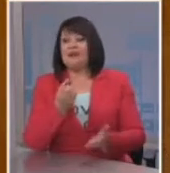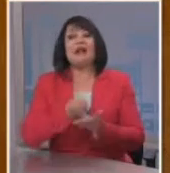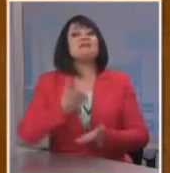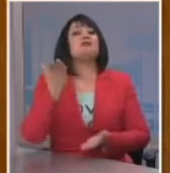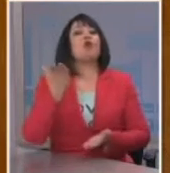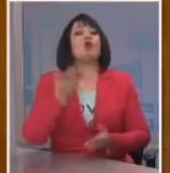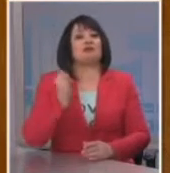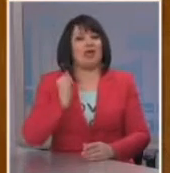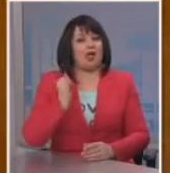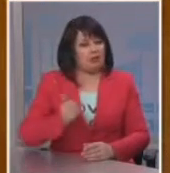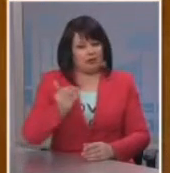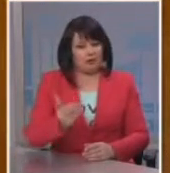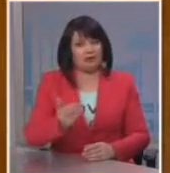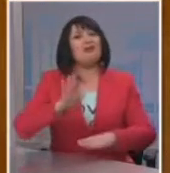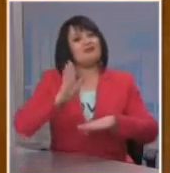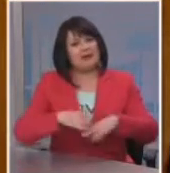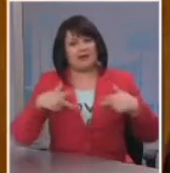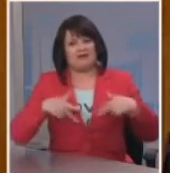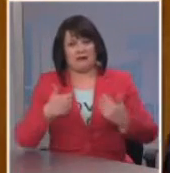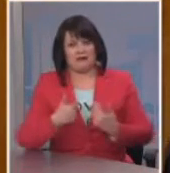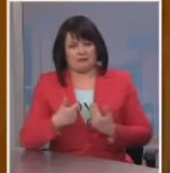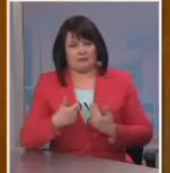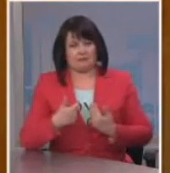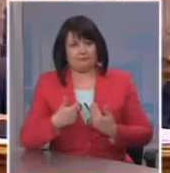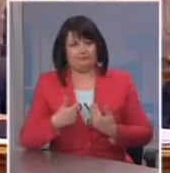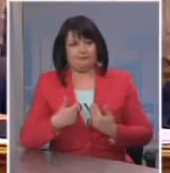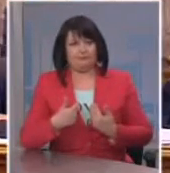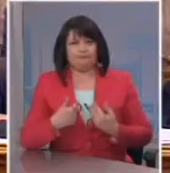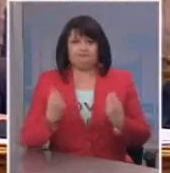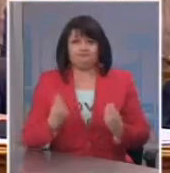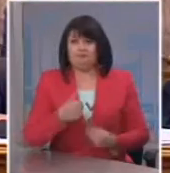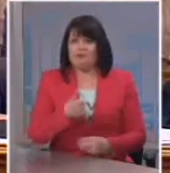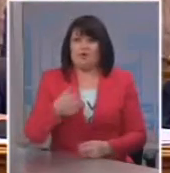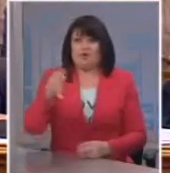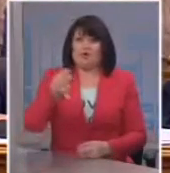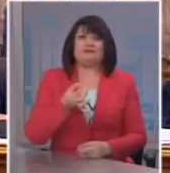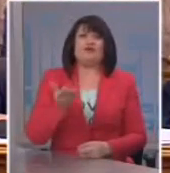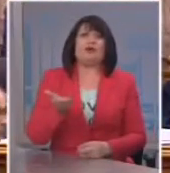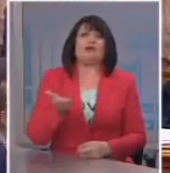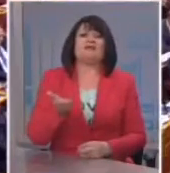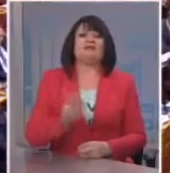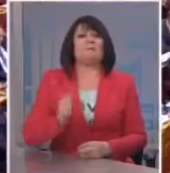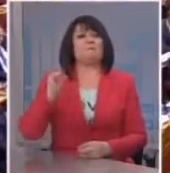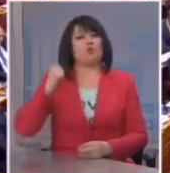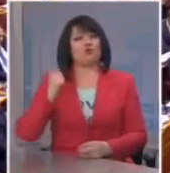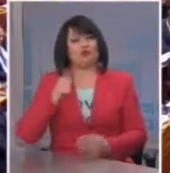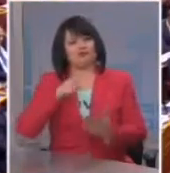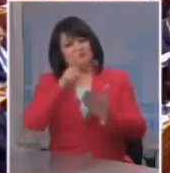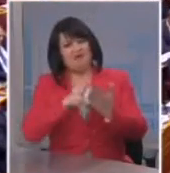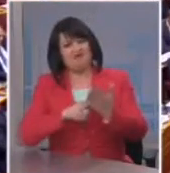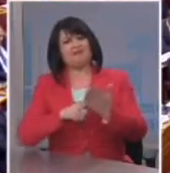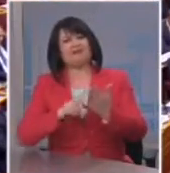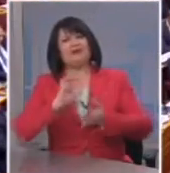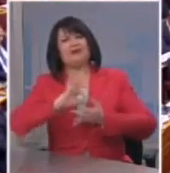και την καθυστέρησή της φταίει η κυβέρνηση. Μα είστε ο μόνος που το λέει αυτό. Προχθές διαβάζαμε αναλύσεις